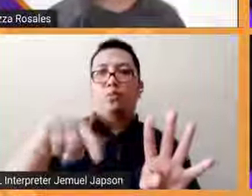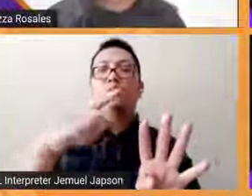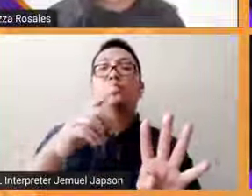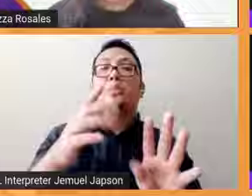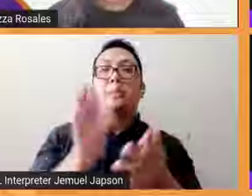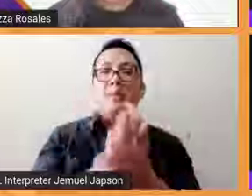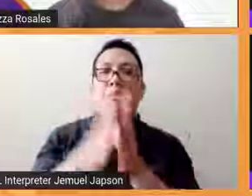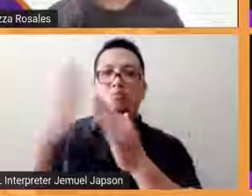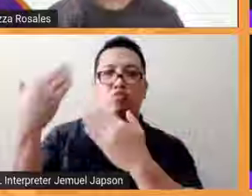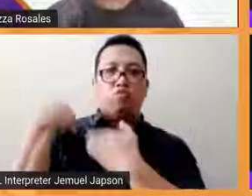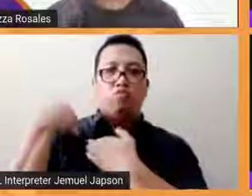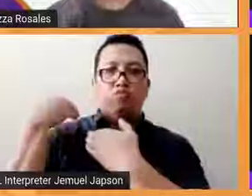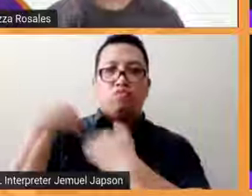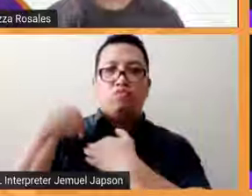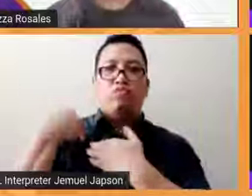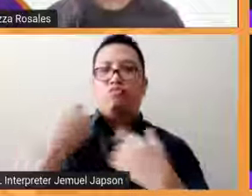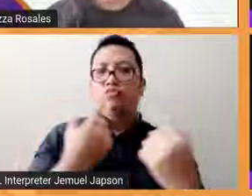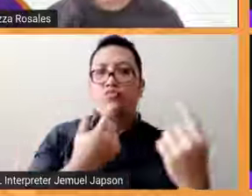sa